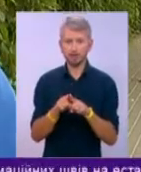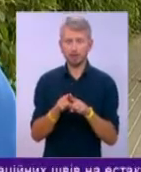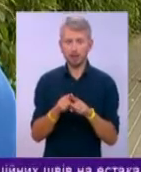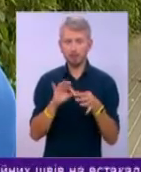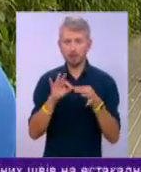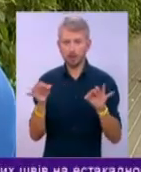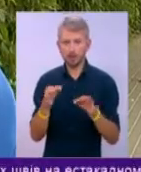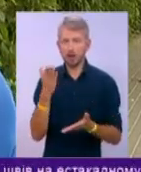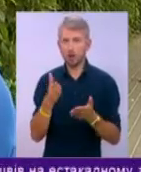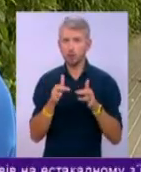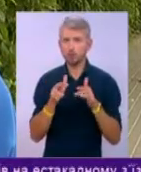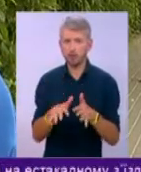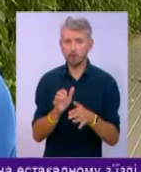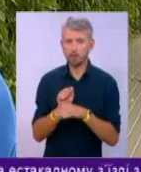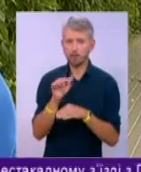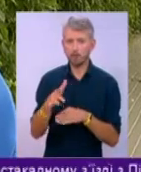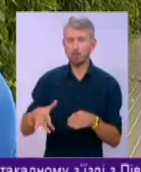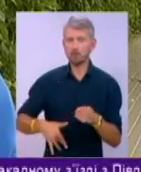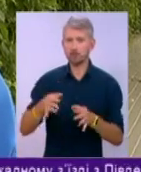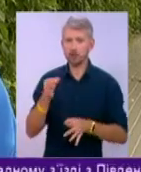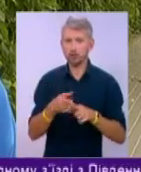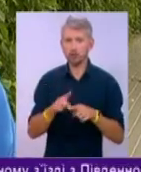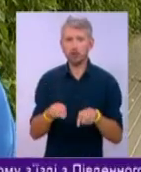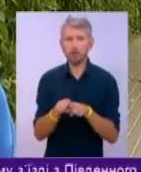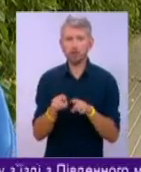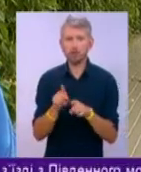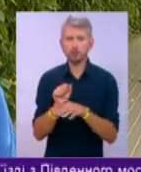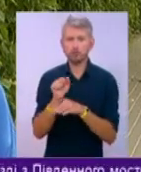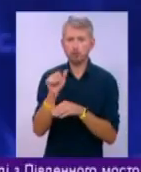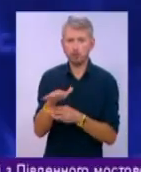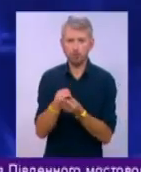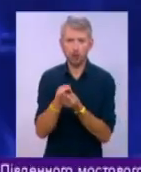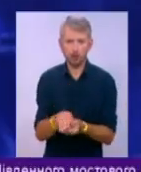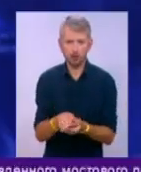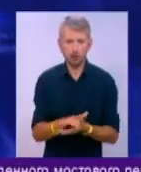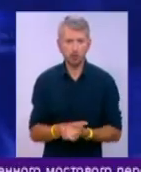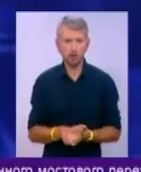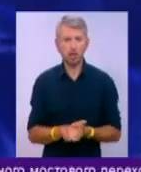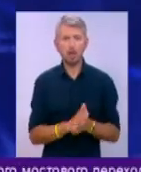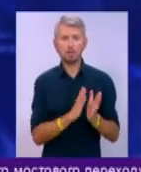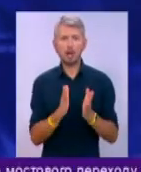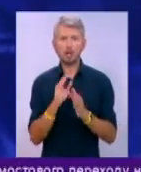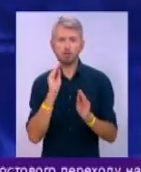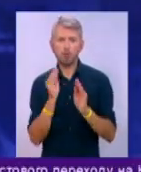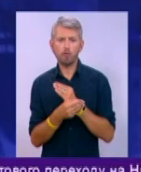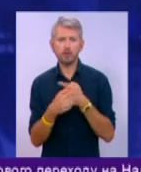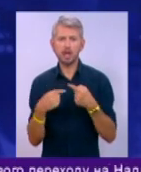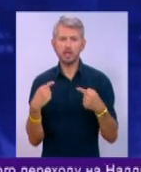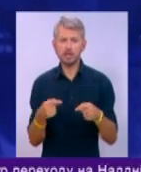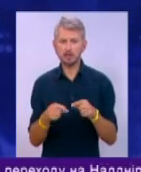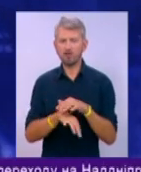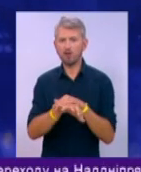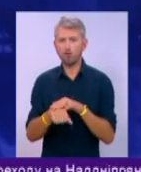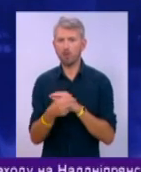приказка навіть. Якщо справа, наприклад, направляється в Печерський суд, це все одно, що там направити в Могильник справу. Механізми приховування різні. Виводять фінанси